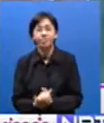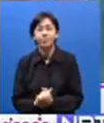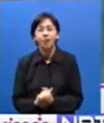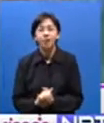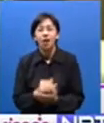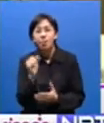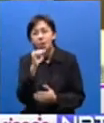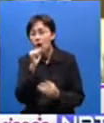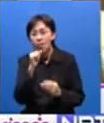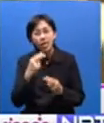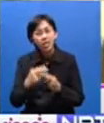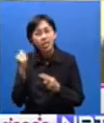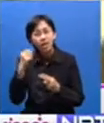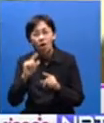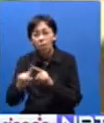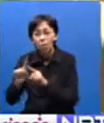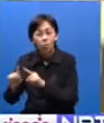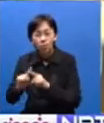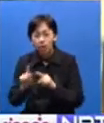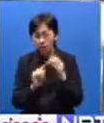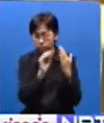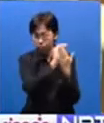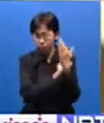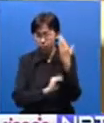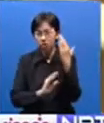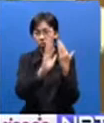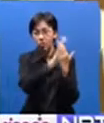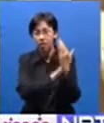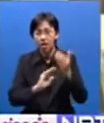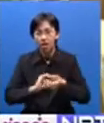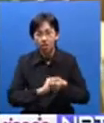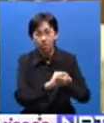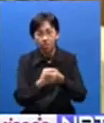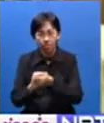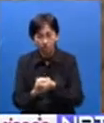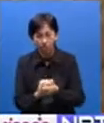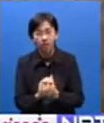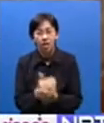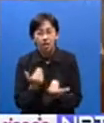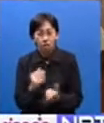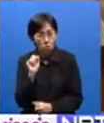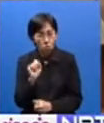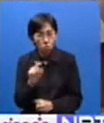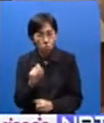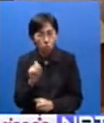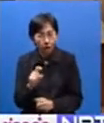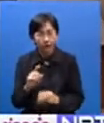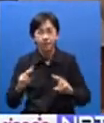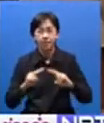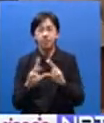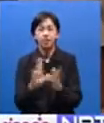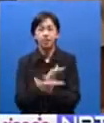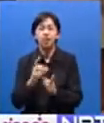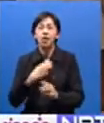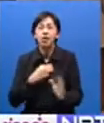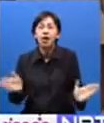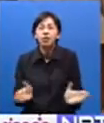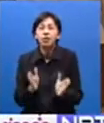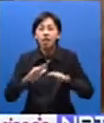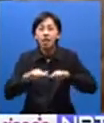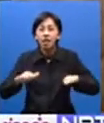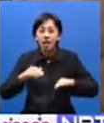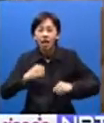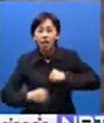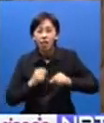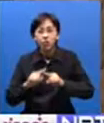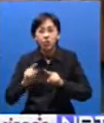และเครือข่ายด้านวัฒนธรรมจากทั่วประเทศในระยะเร่งด่วนกระทรวงวัฒนธรรมมีแผนงานส่งเสริมค่านิยมหลักและ